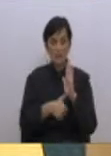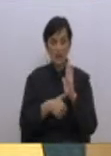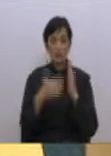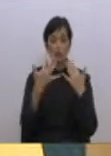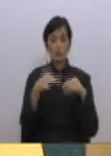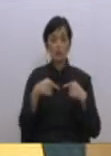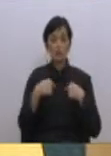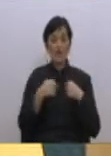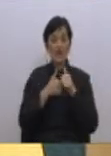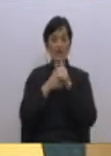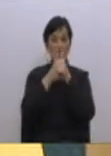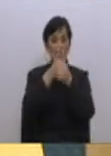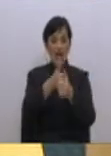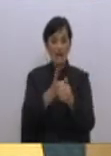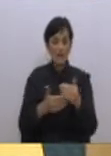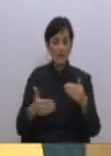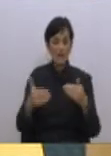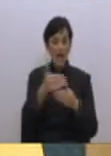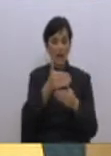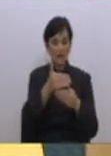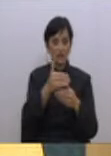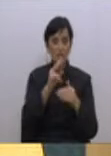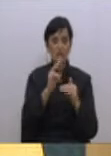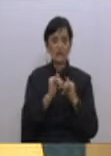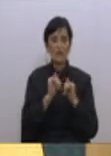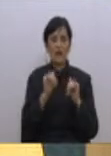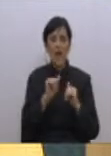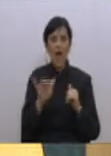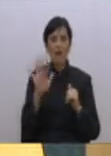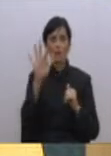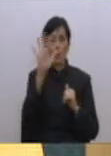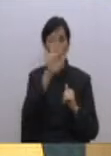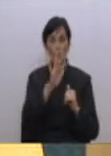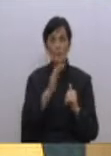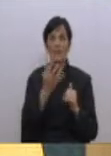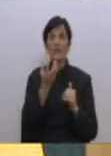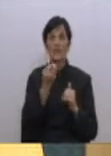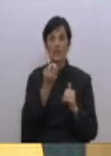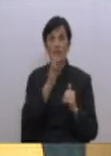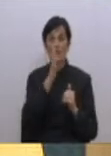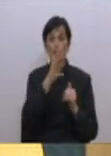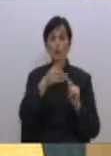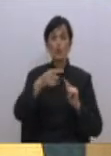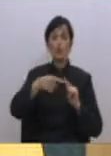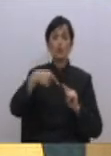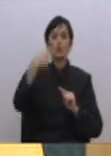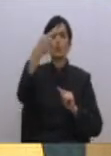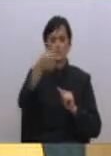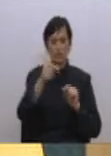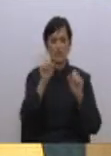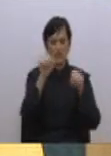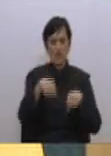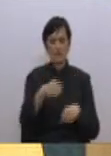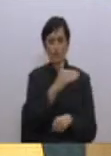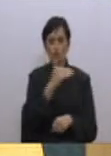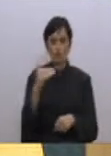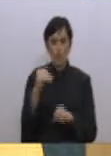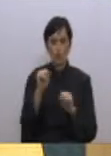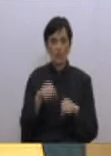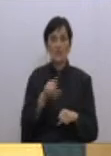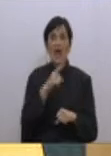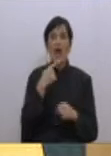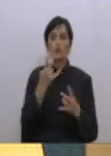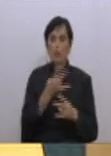უკვე დავეწევით და გადავასწრებთ შედარებით ნაკლებ განვითარებულ ევროპულ ქვეყნებს. ხოლო კიდევ ერთი 5 წელიწადში უკვე შეიძლება საშუალო დონეს გახდეს. რა თქმა